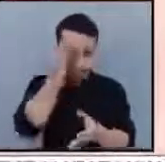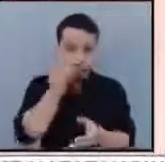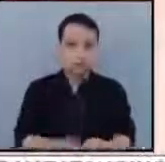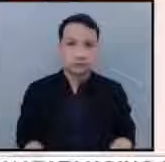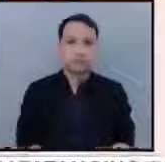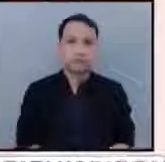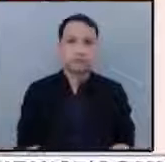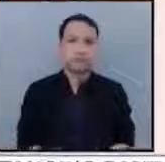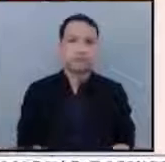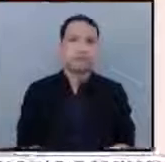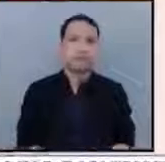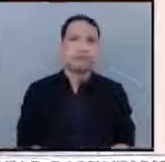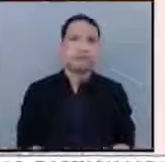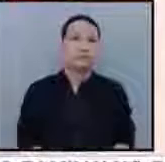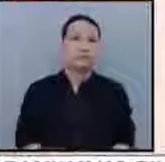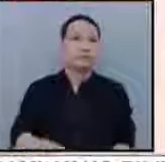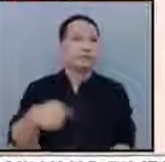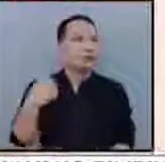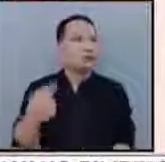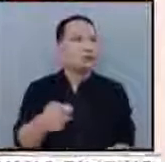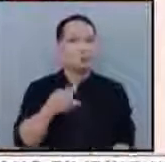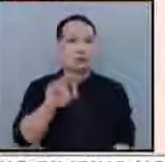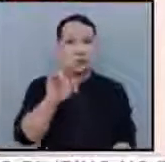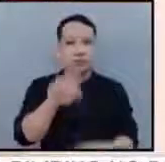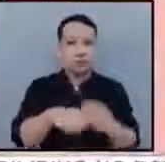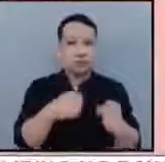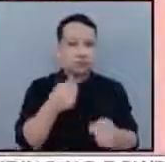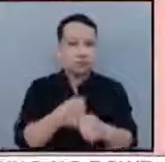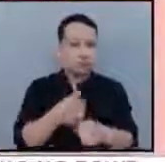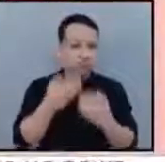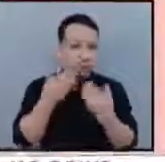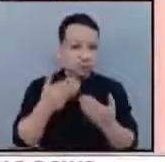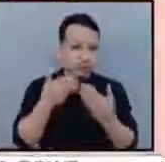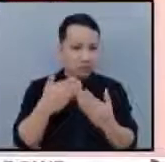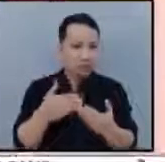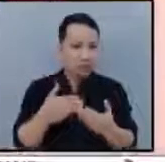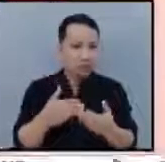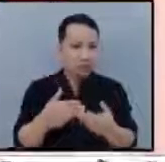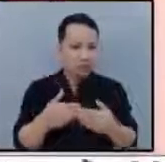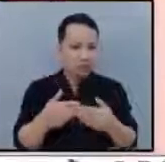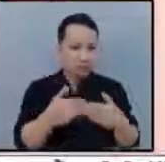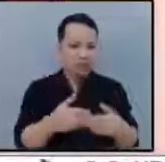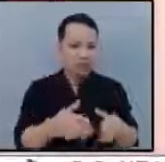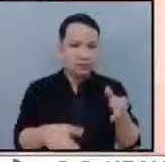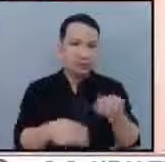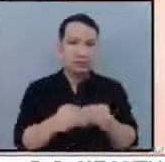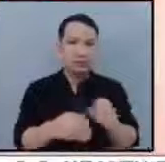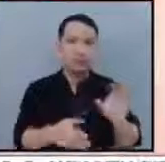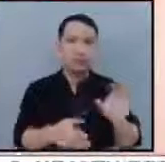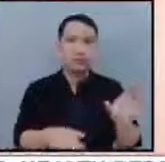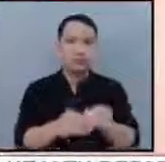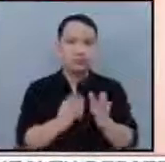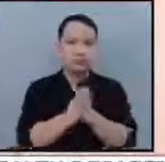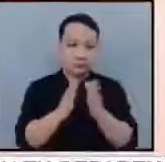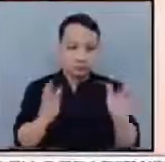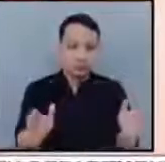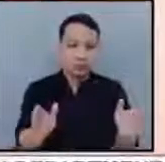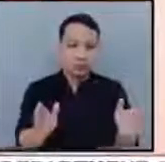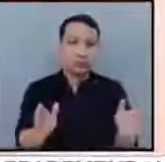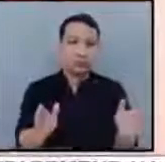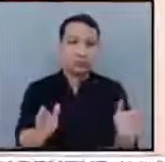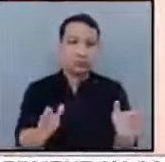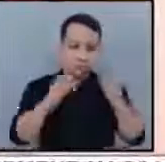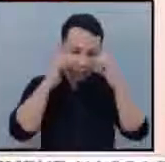that for 7 years and we are very thankful na yung programa na yon ay malaking tulong po sa edukasyon ng